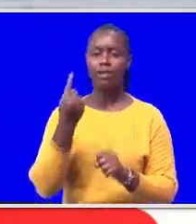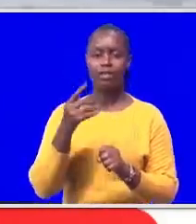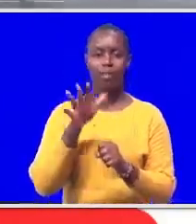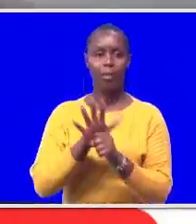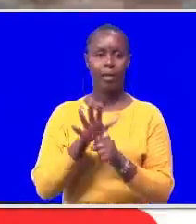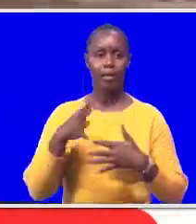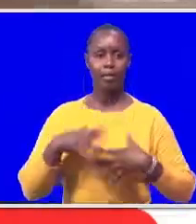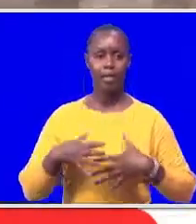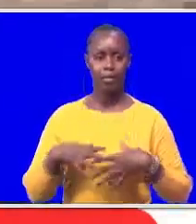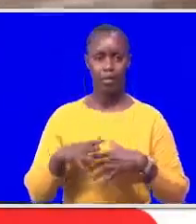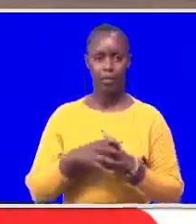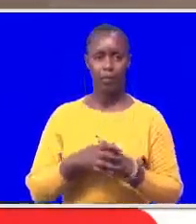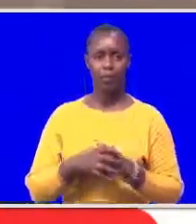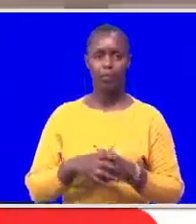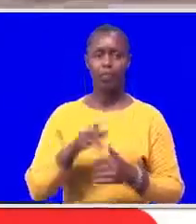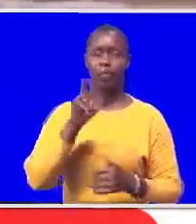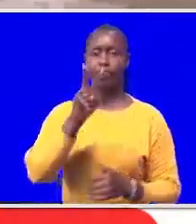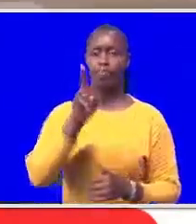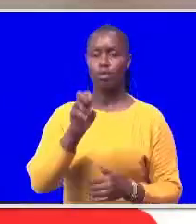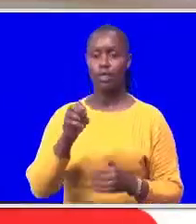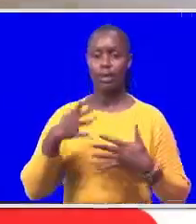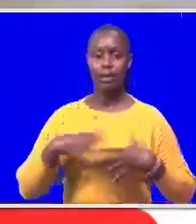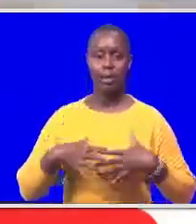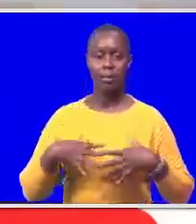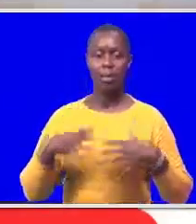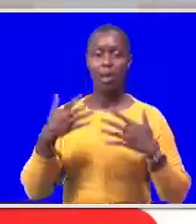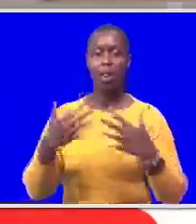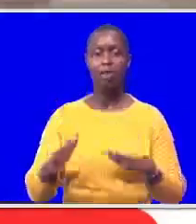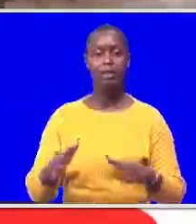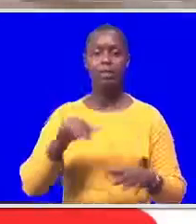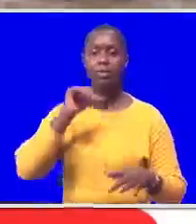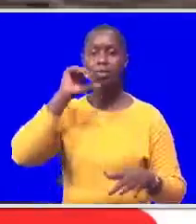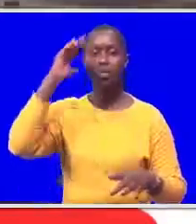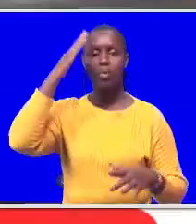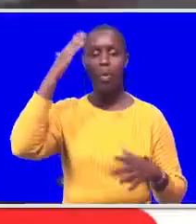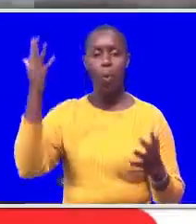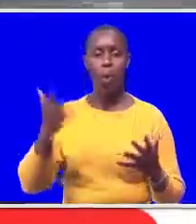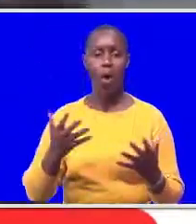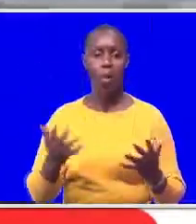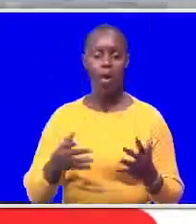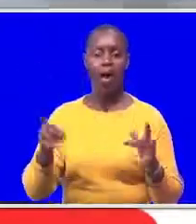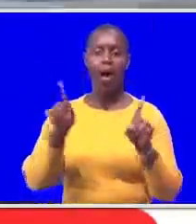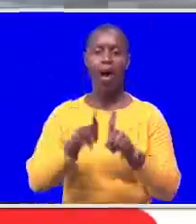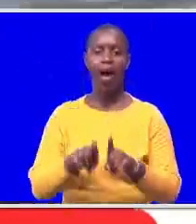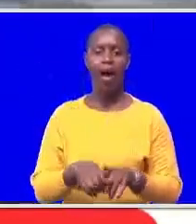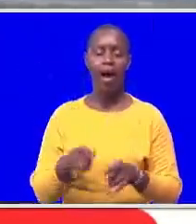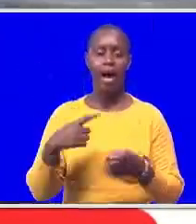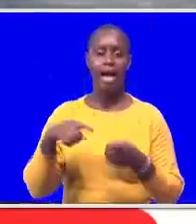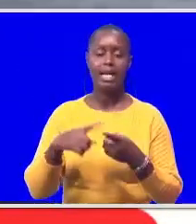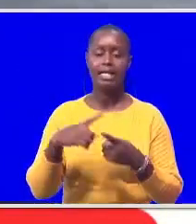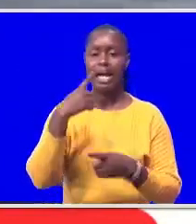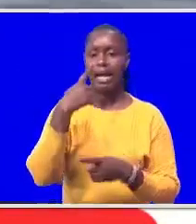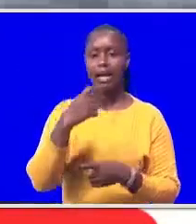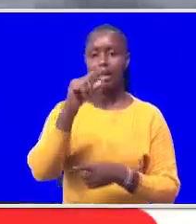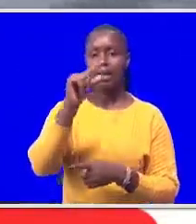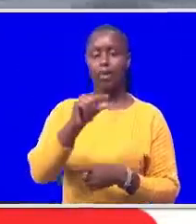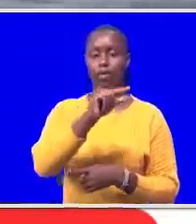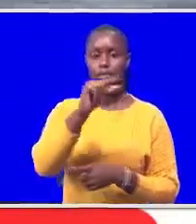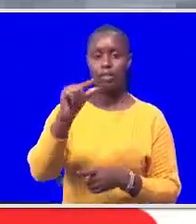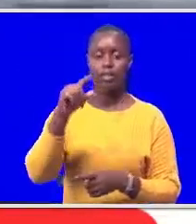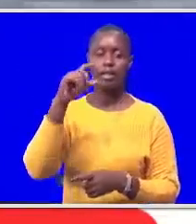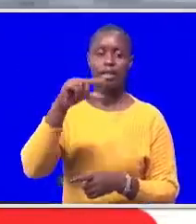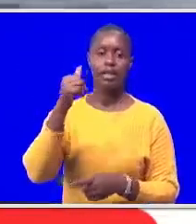Hata hivyo, watu 20 bado hawajulikani walipo, huku shirika la Msalaba Mwekundu kutoka kaunti za Garissa na Tana